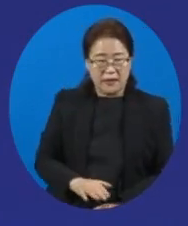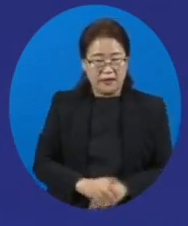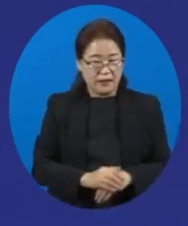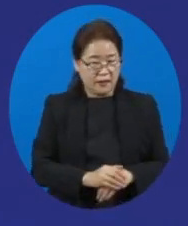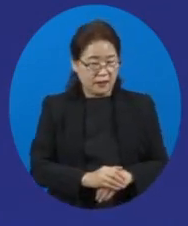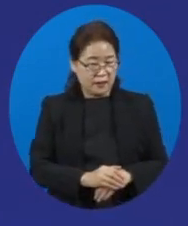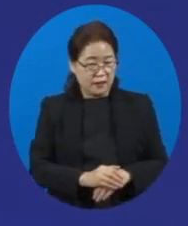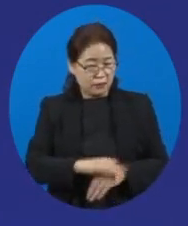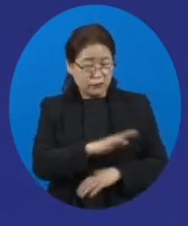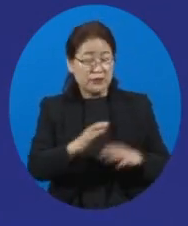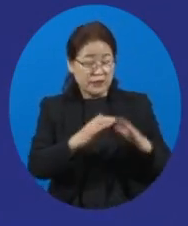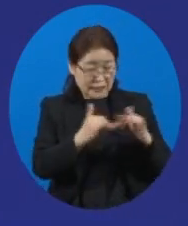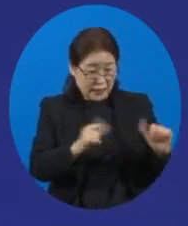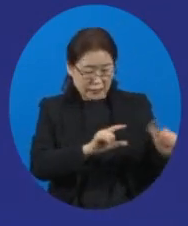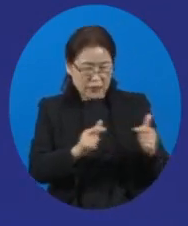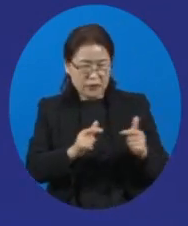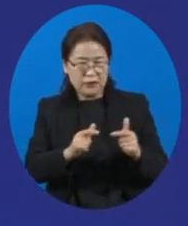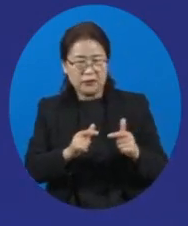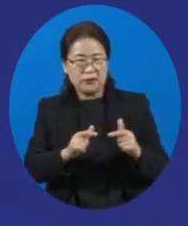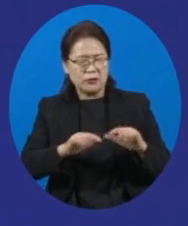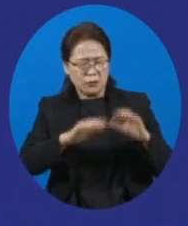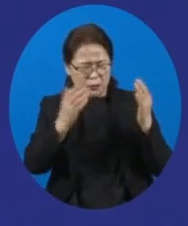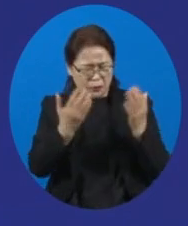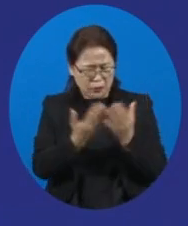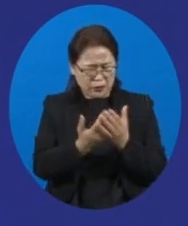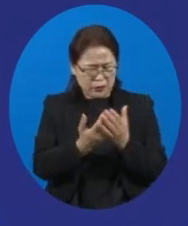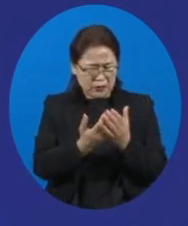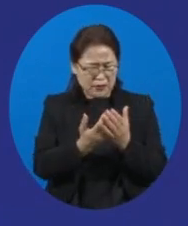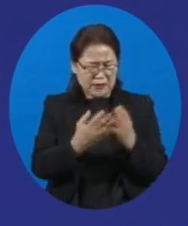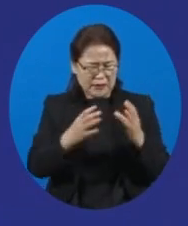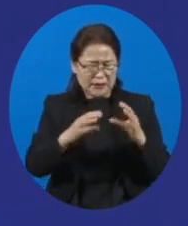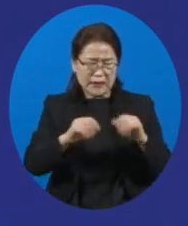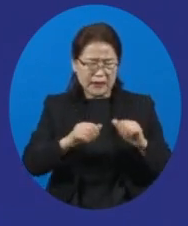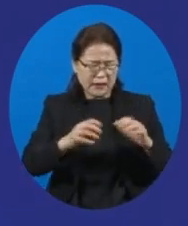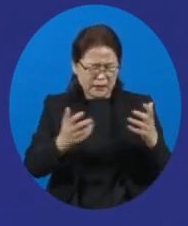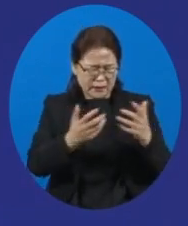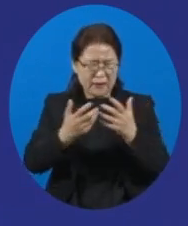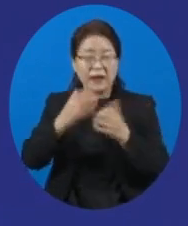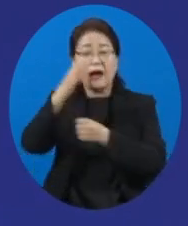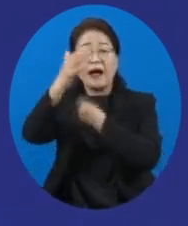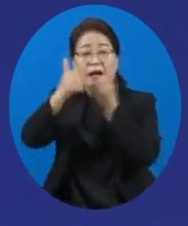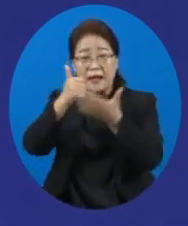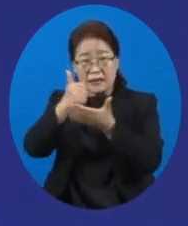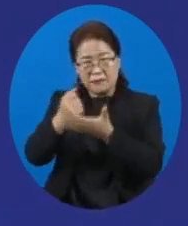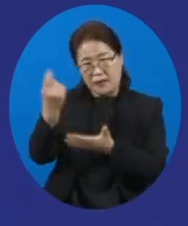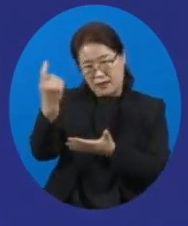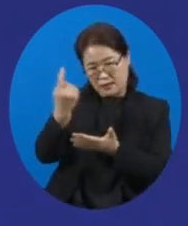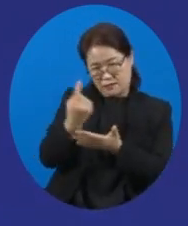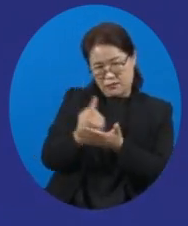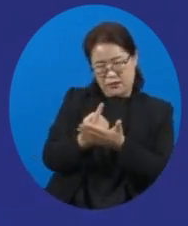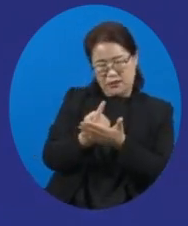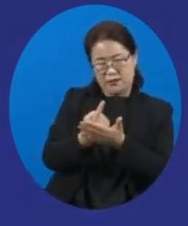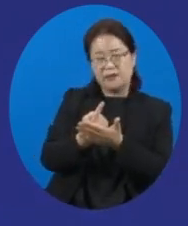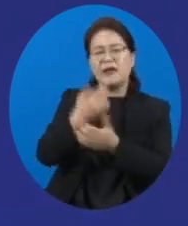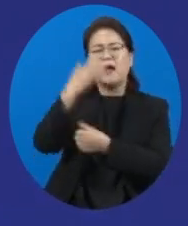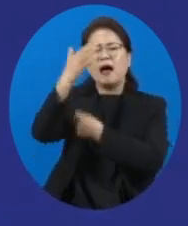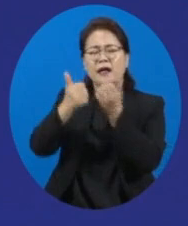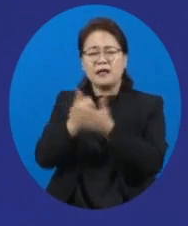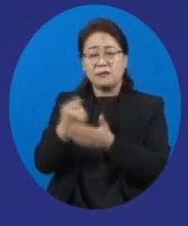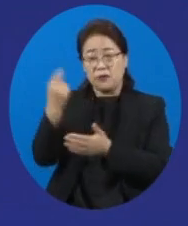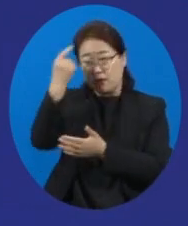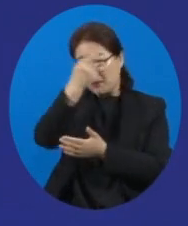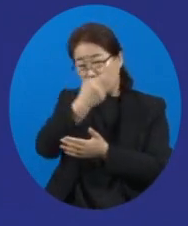우리 인간은요, 온 땅에 충만하신 하나님의 임재를, 그 하나님의